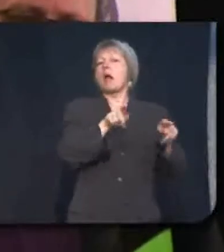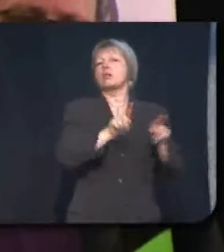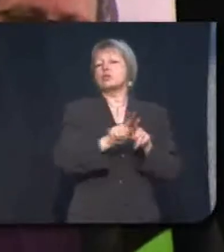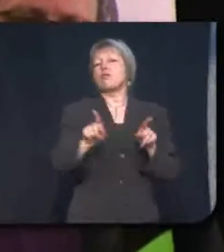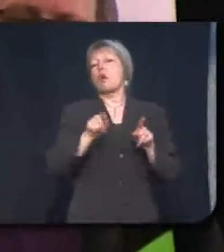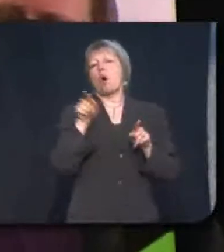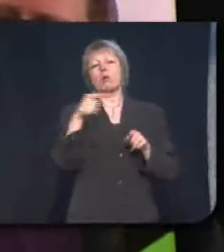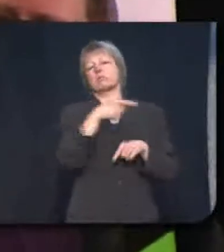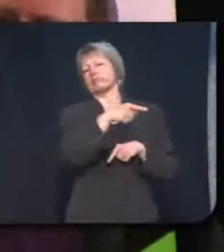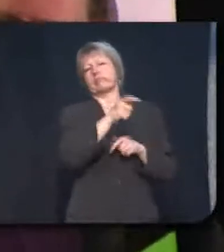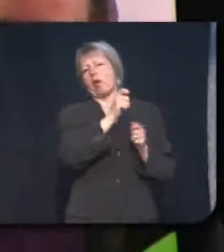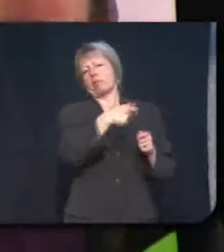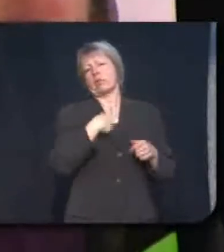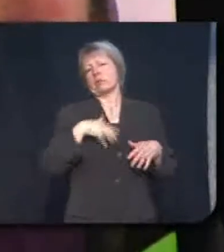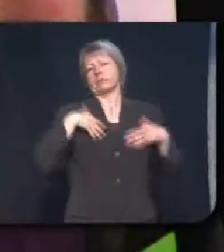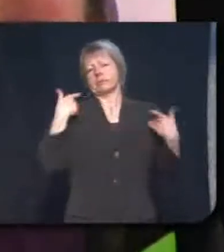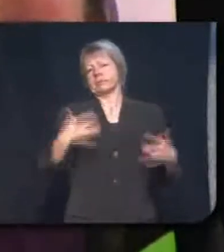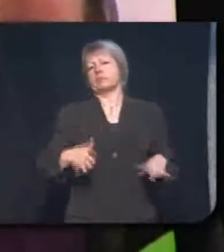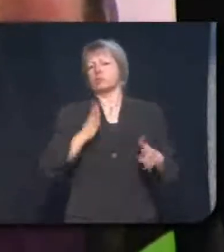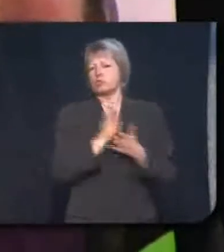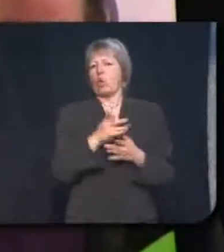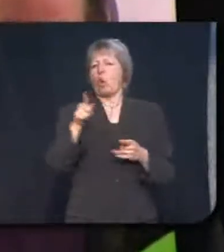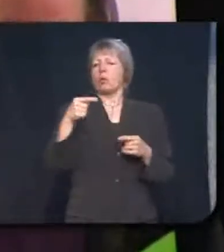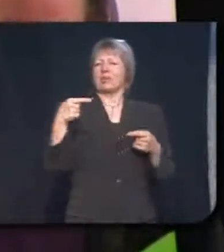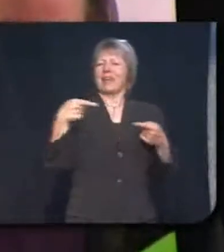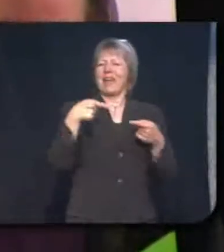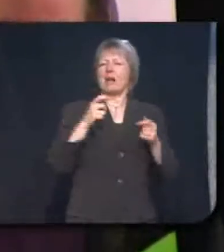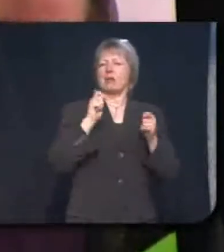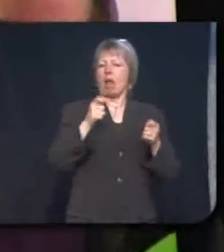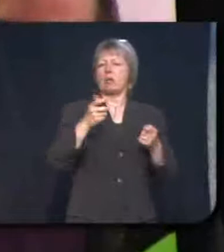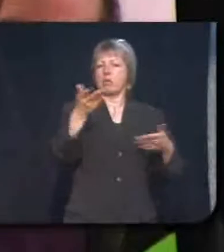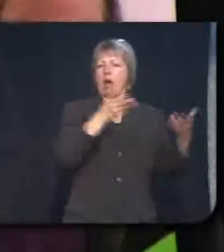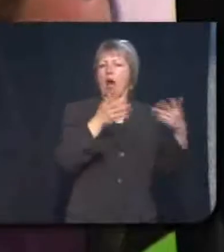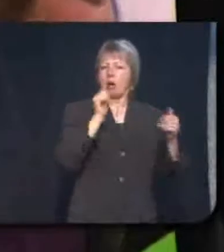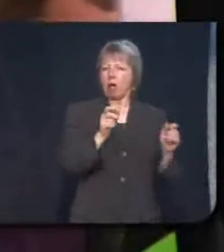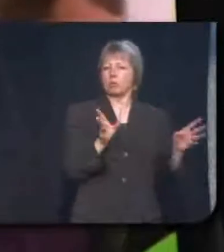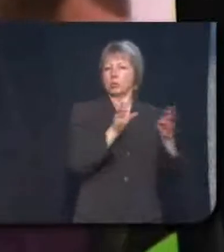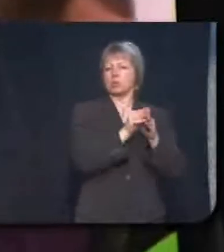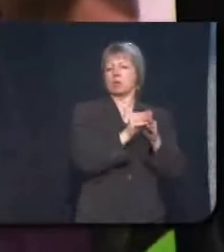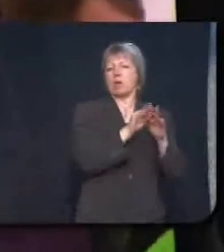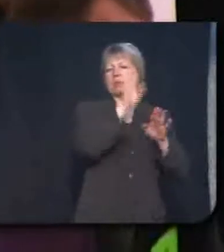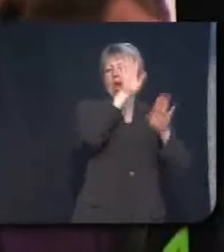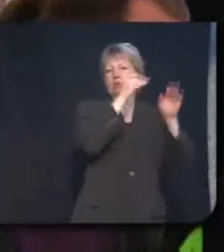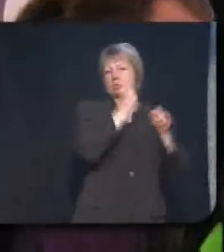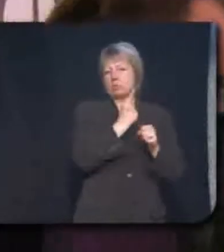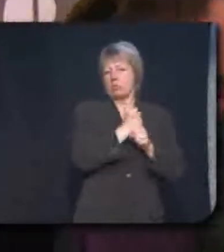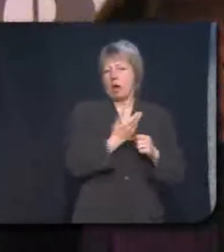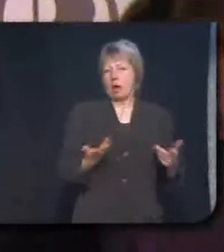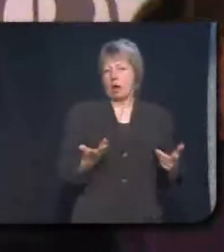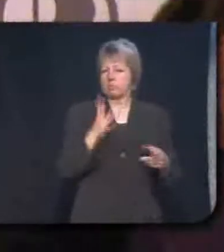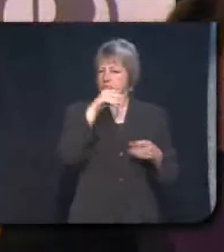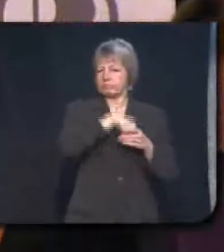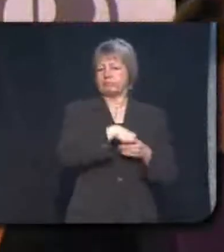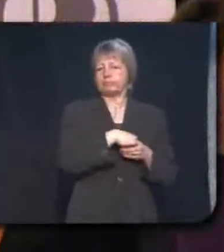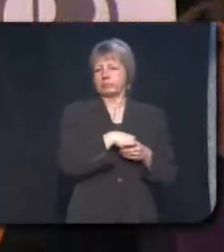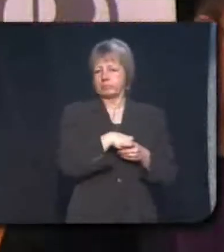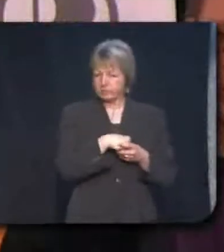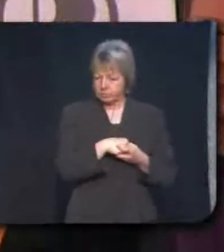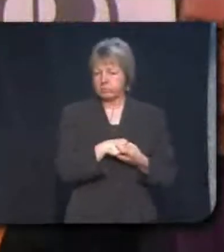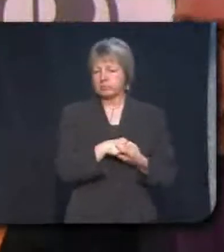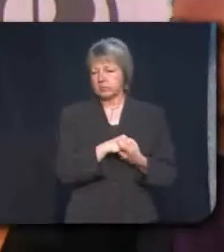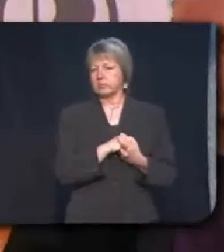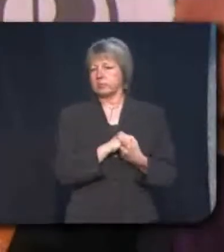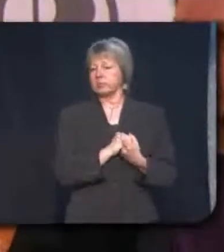so dass diese dann später zusammen abgestimmt werden und ähm man kann bis zur Abstimmung